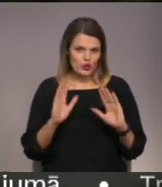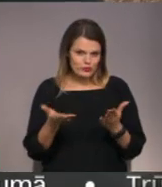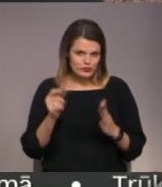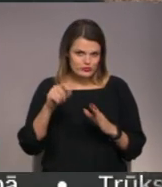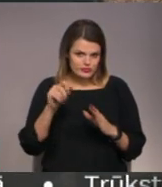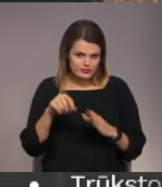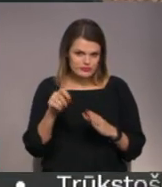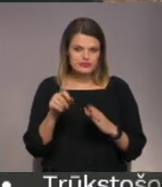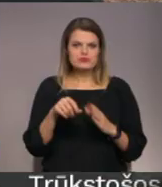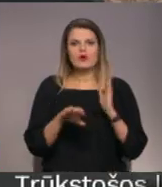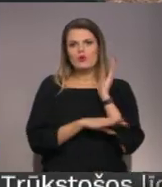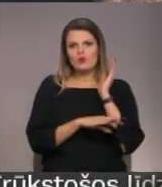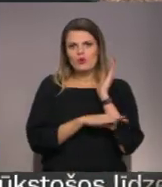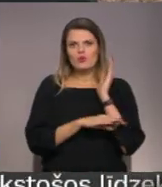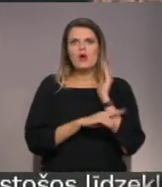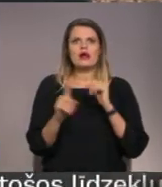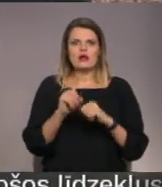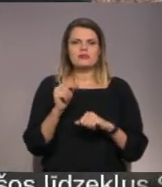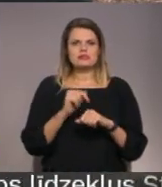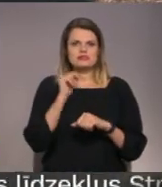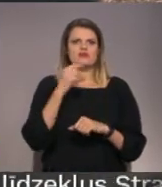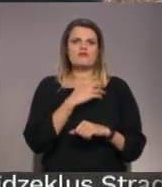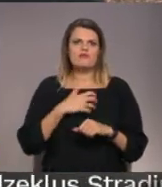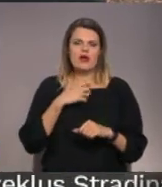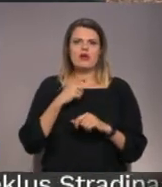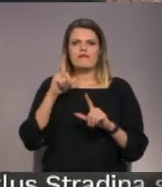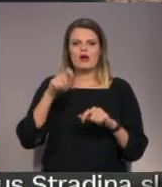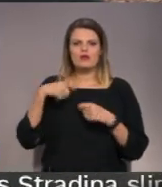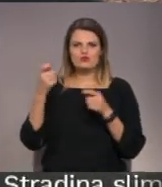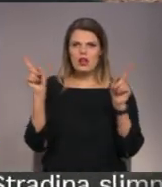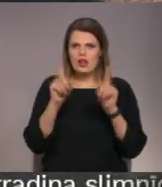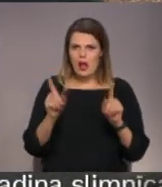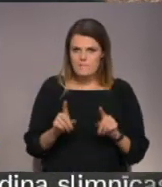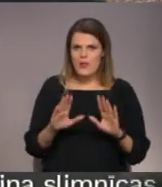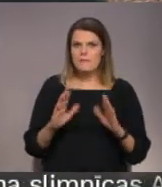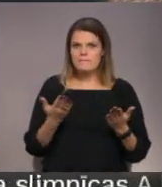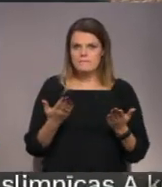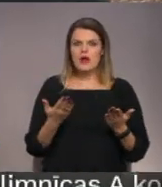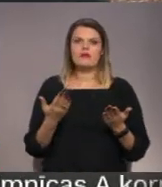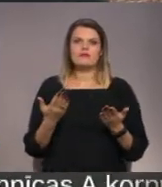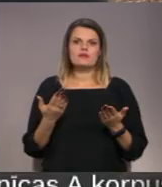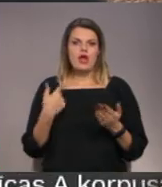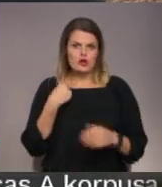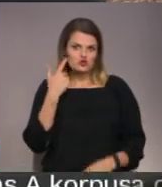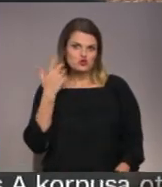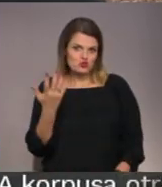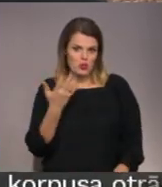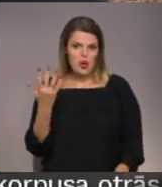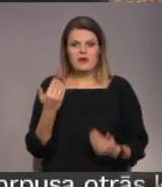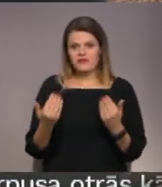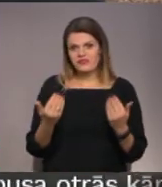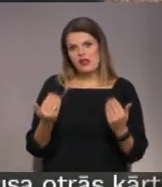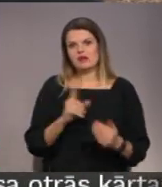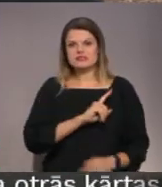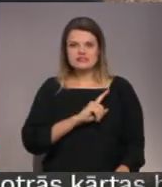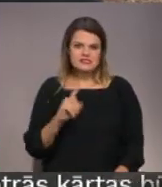to sulu, jo kokam ir tā sajūta, kad vajag lapām. Ja? Bet es pieļauju, ka nu, tagad līdz